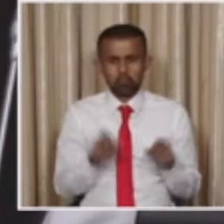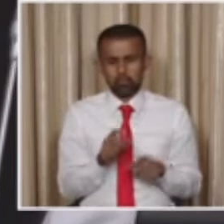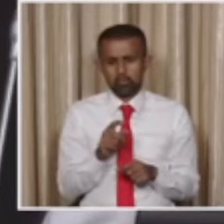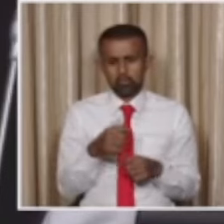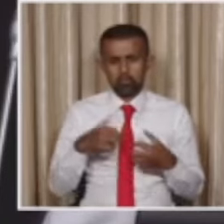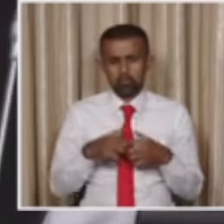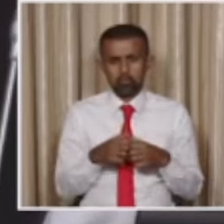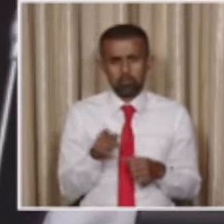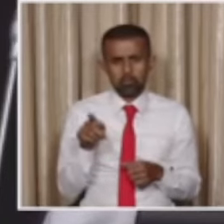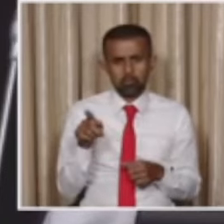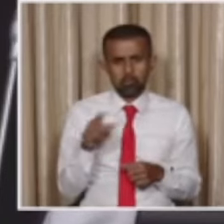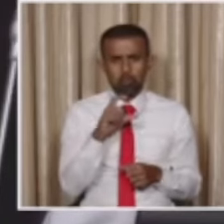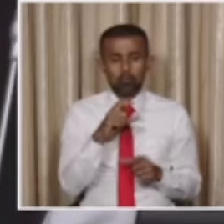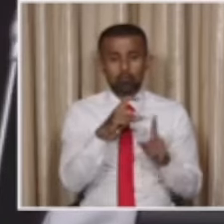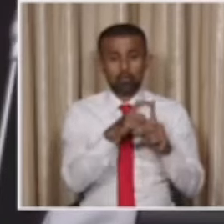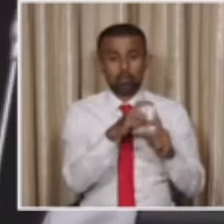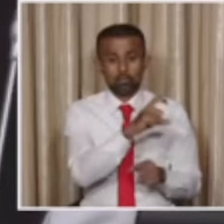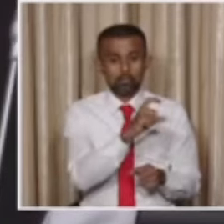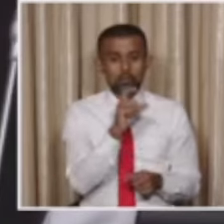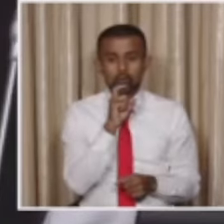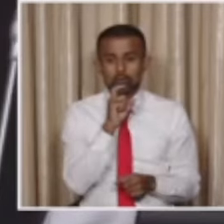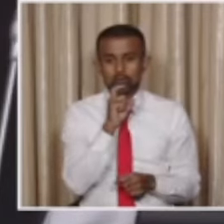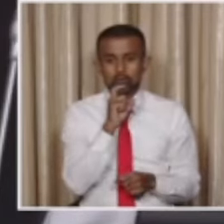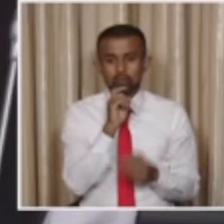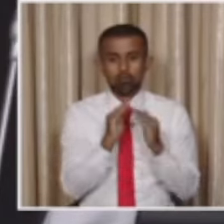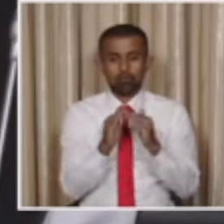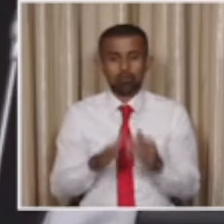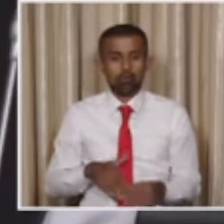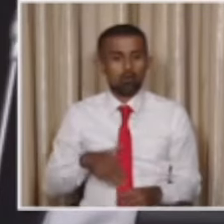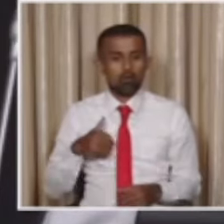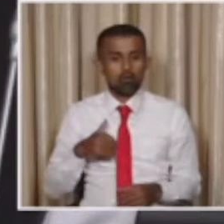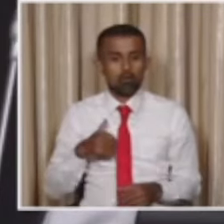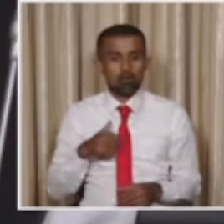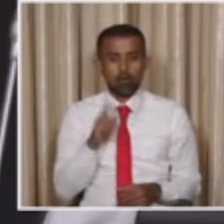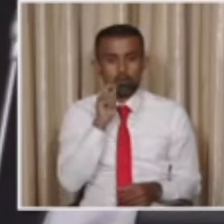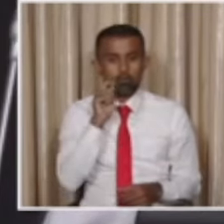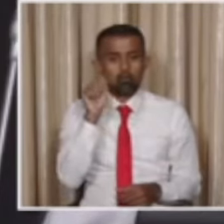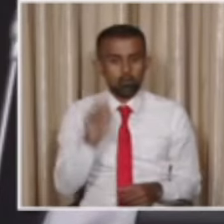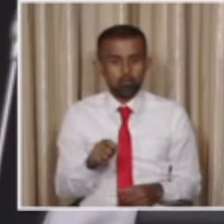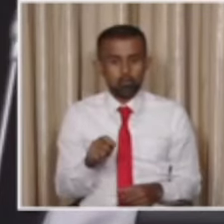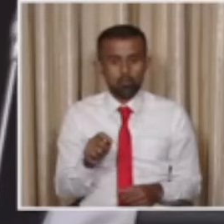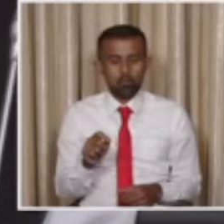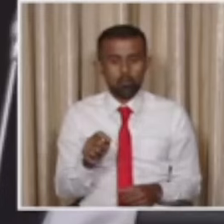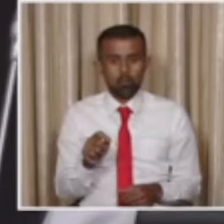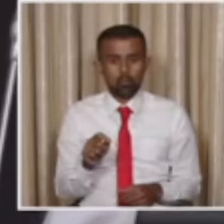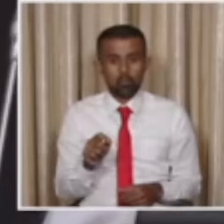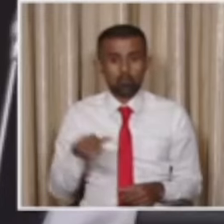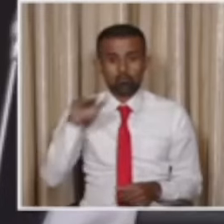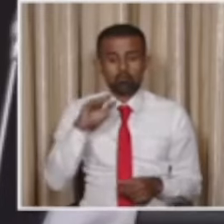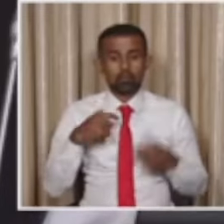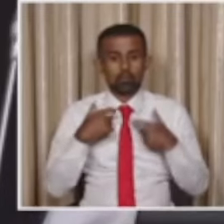තියෙනවා. කොළඹ දිසා අධිකරණේ ප්‍රධාන දිසා විනිසුරුව විදියට එන්නේ බොහොම ජ්‍යෙෂ්ඨ